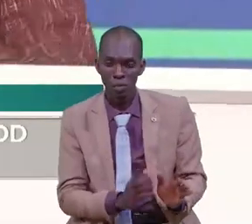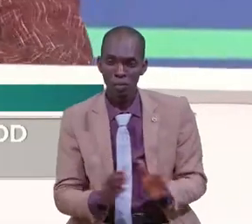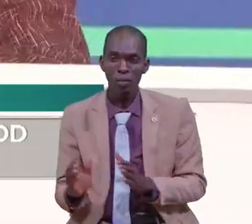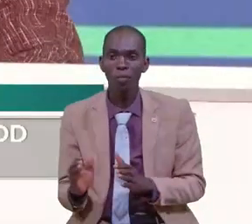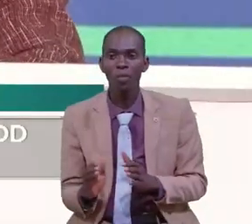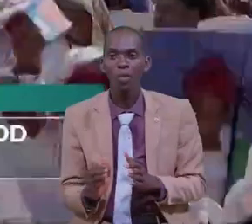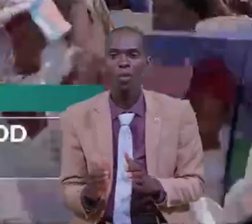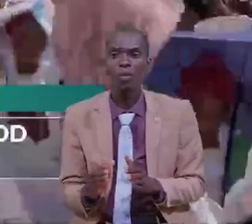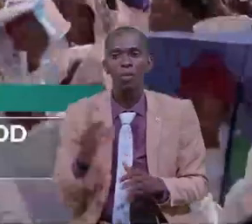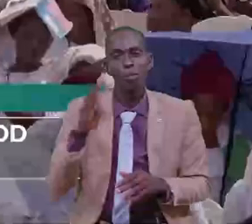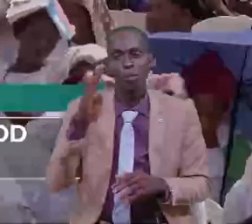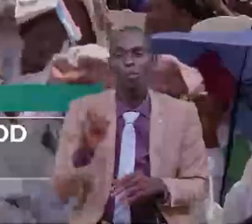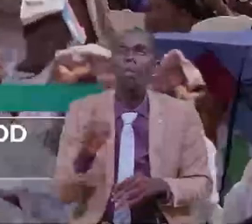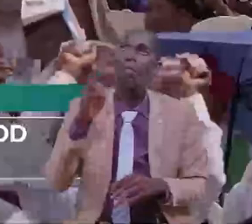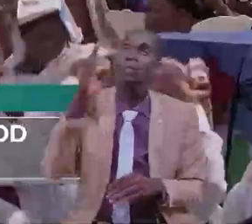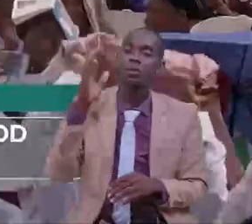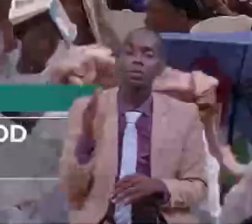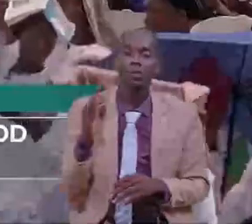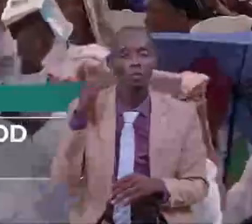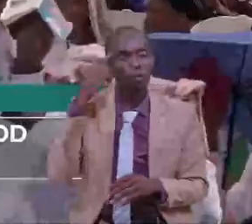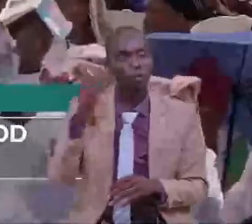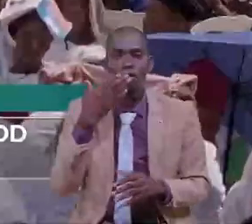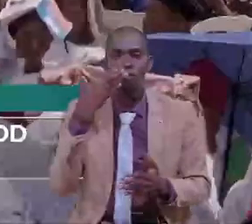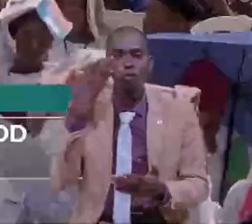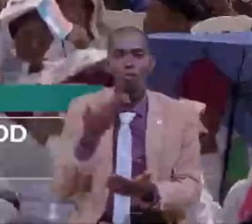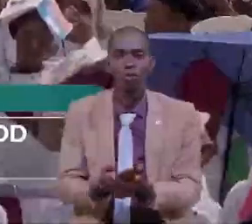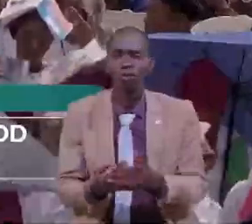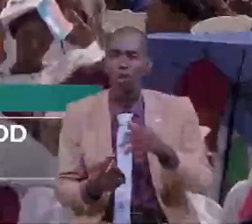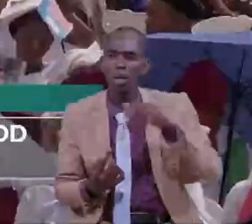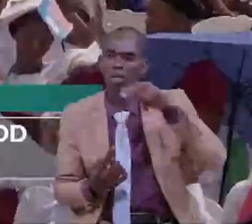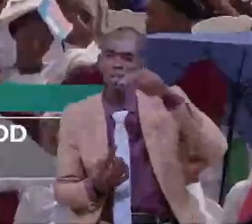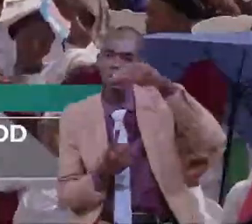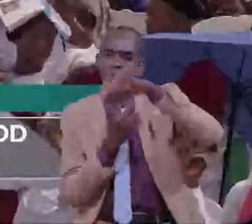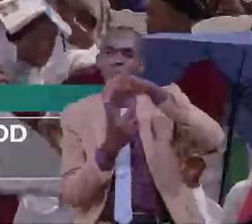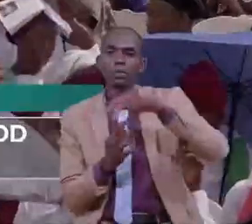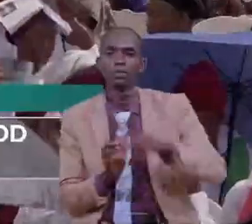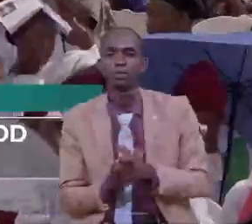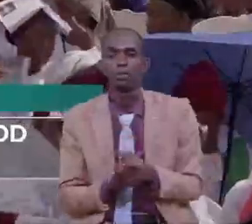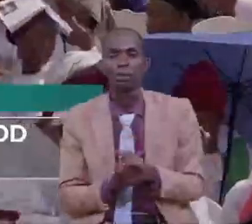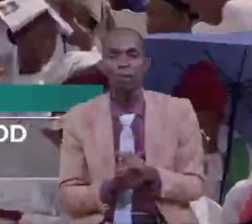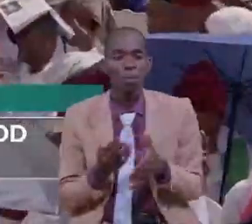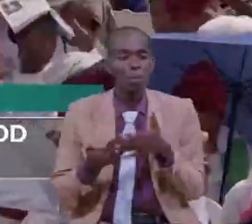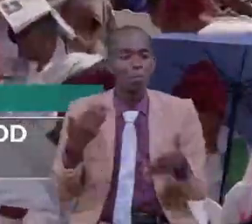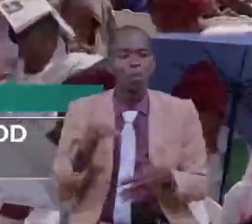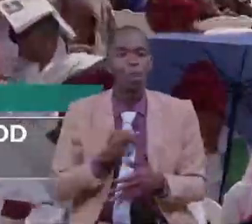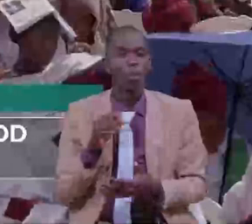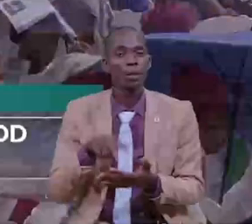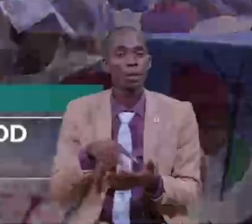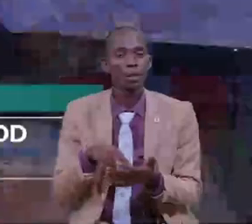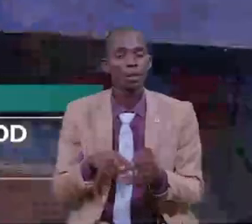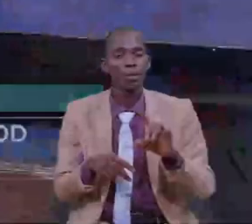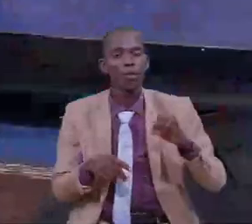tracé par Dieu pour un bon championnat. J'ai déjà